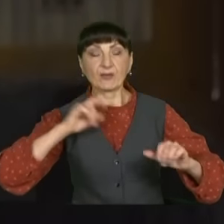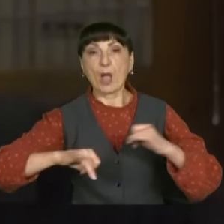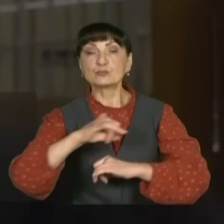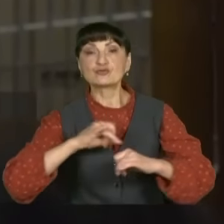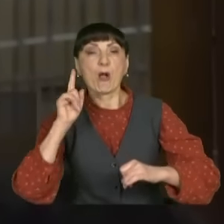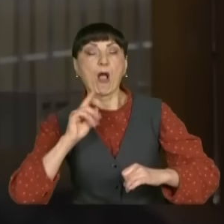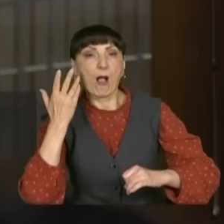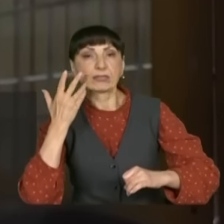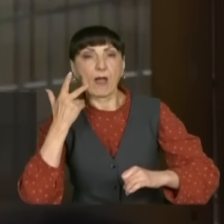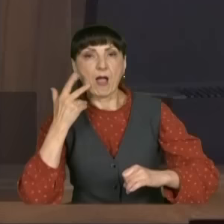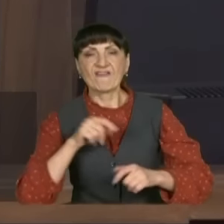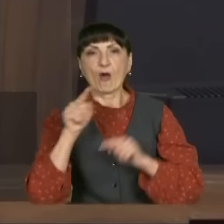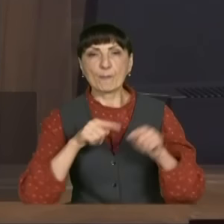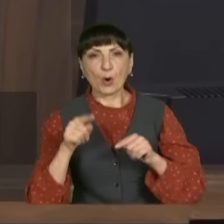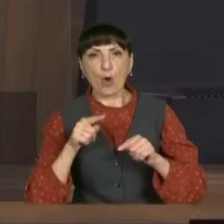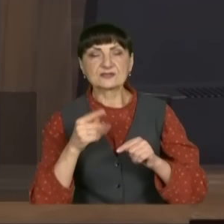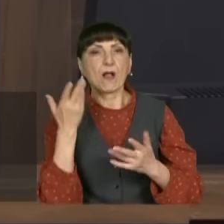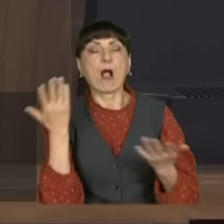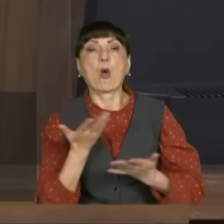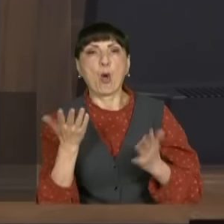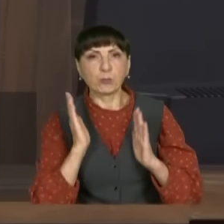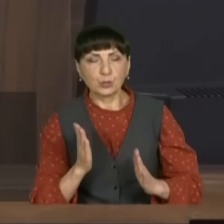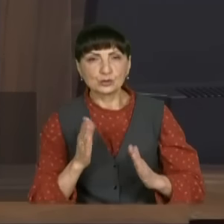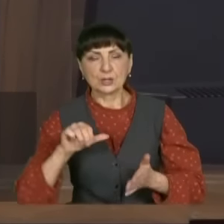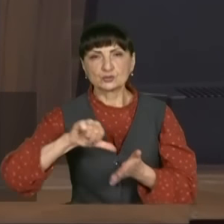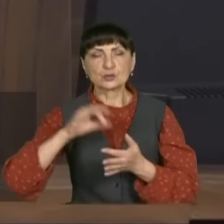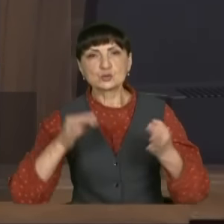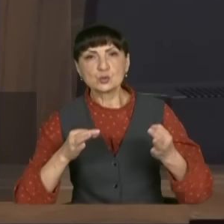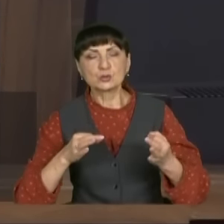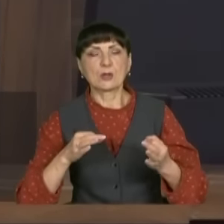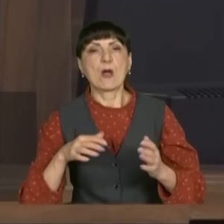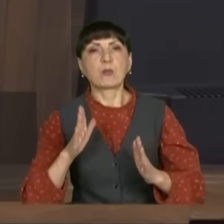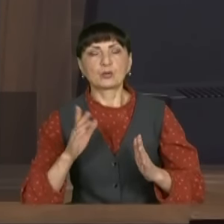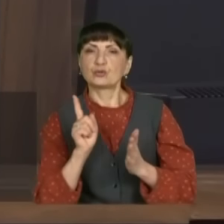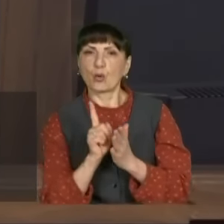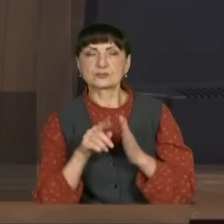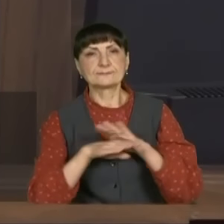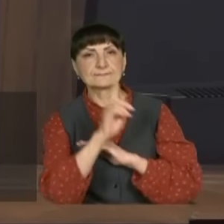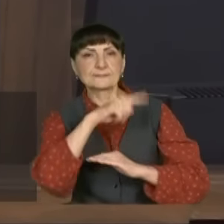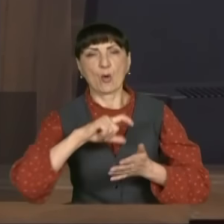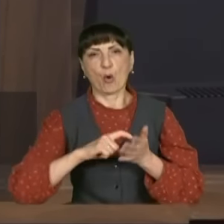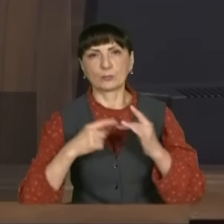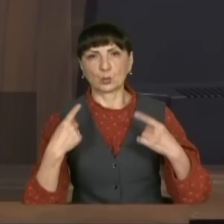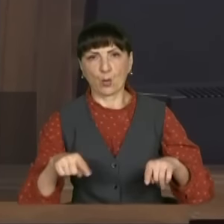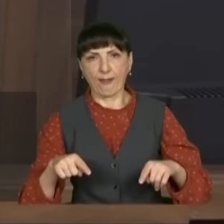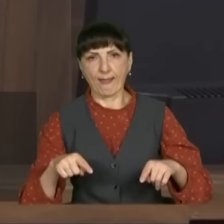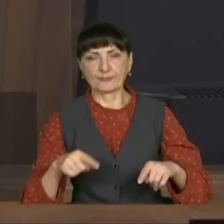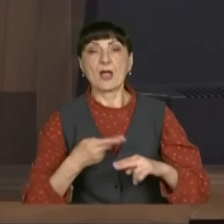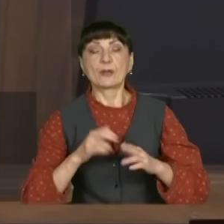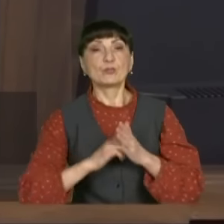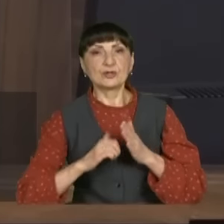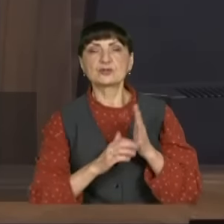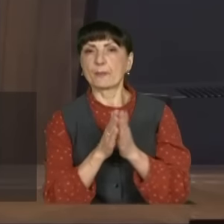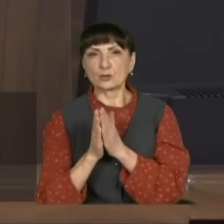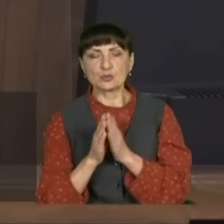и формирования вопросов подлежащих разрешению судом с участием присяжных заседателей должны находиться в совещательной комнате по этой причине